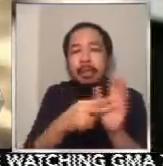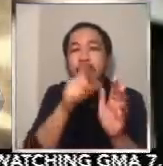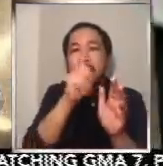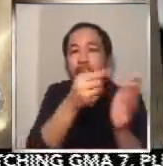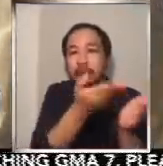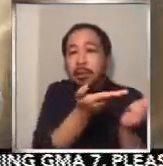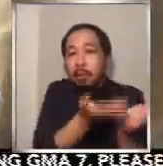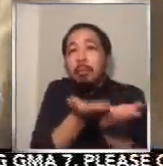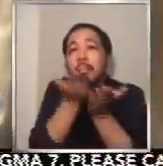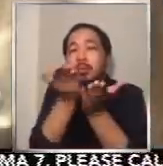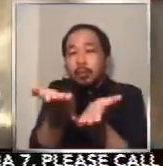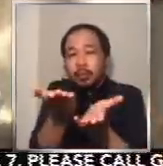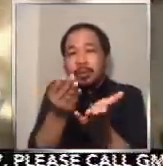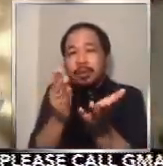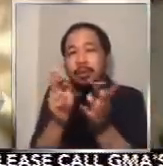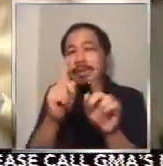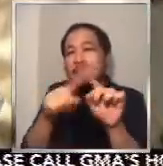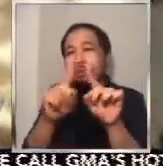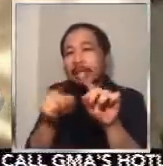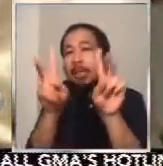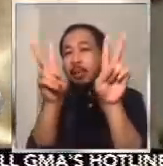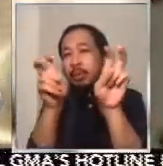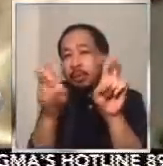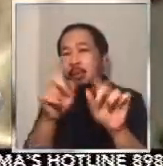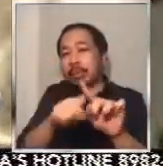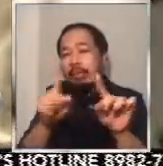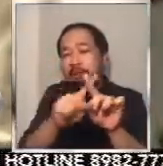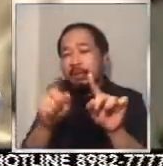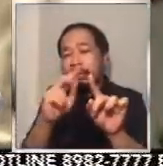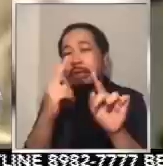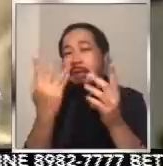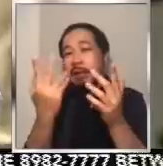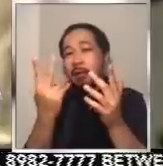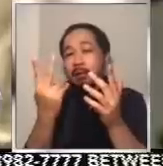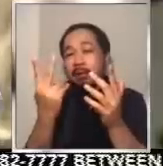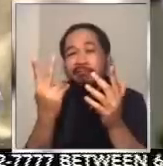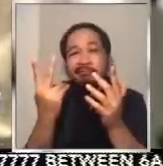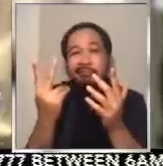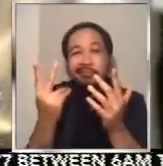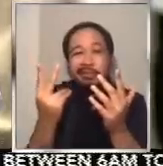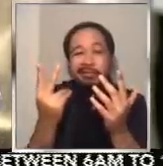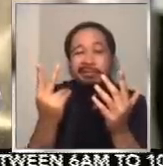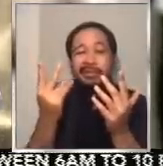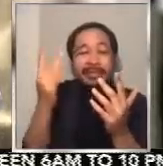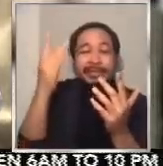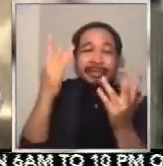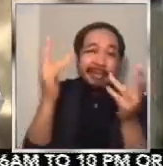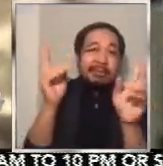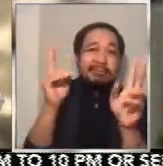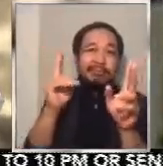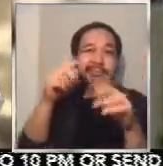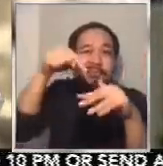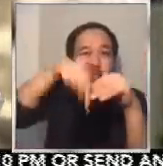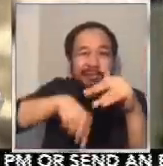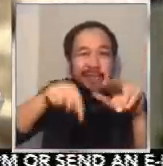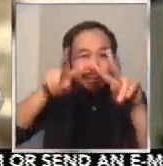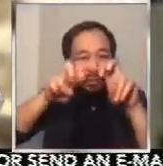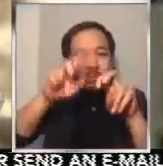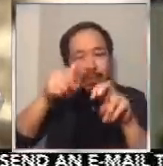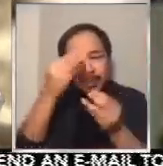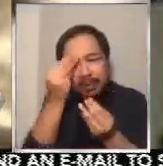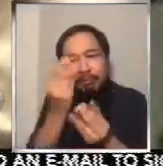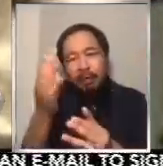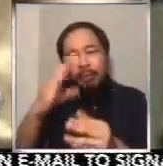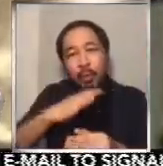presented or at least found a way to inform Congress so that we could have calibrated and